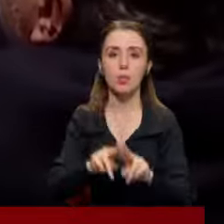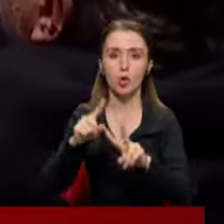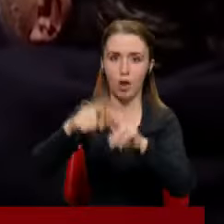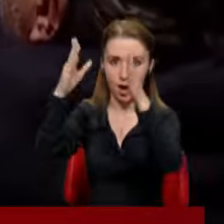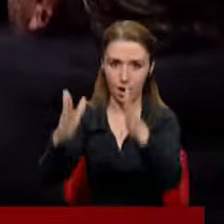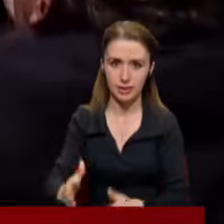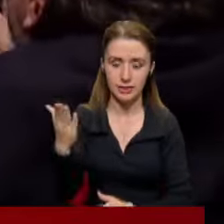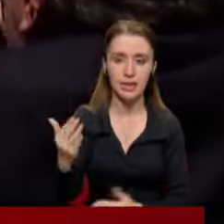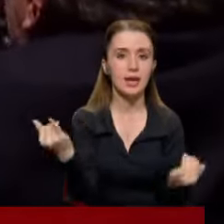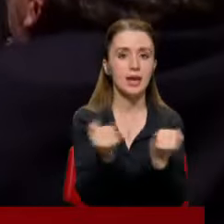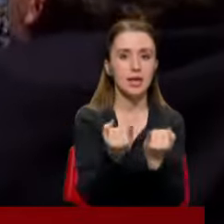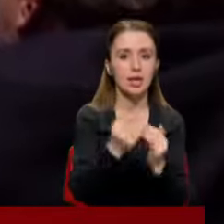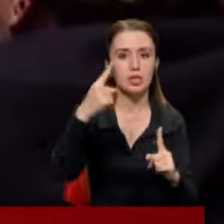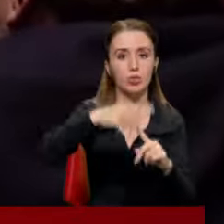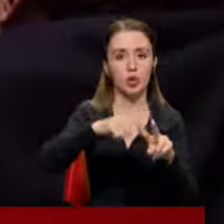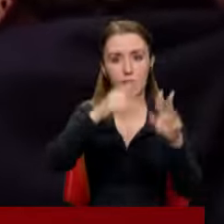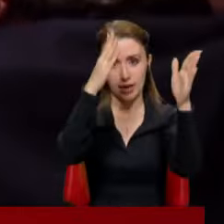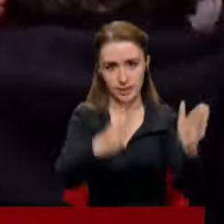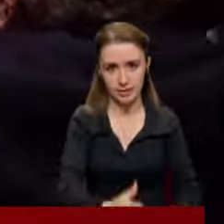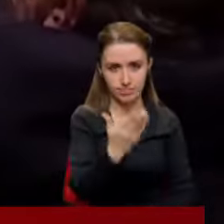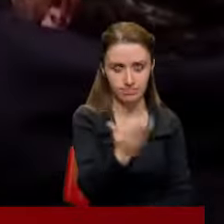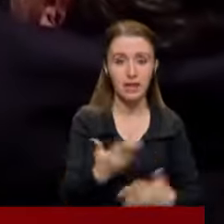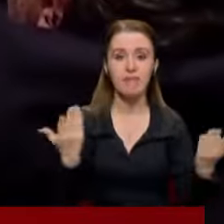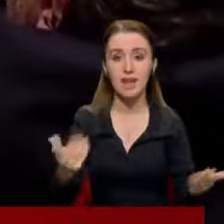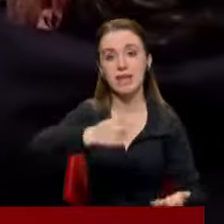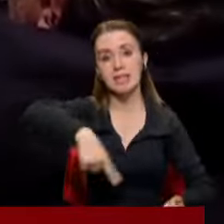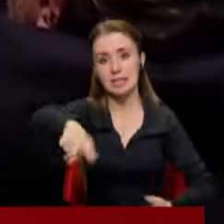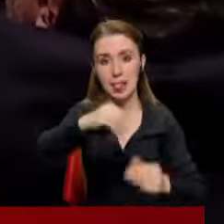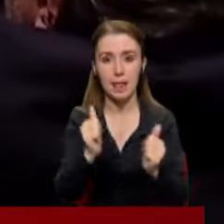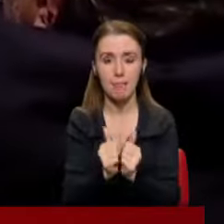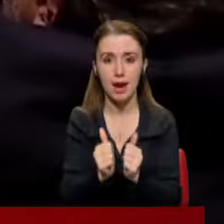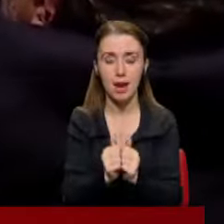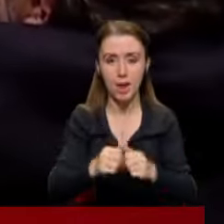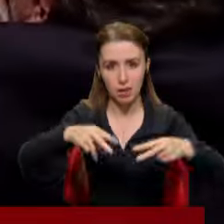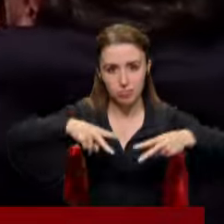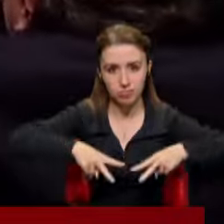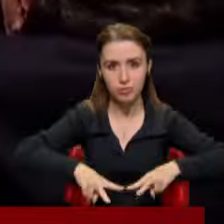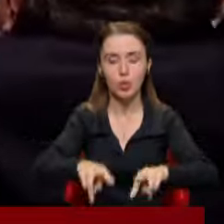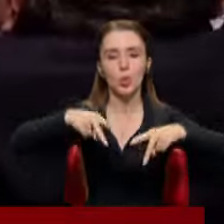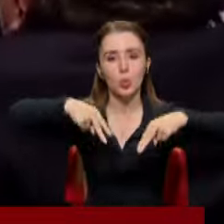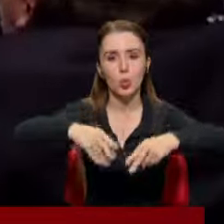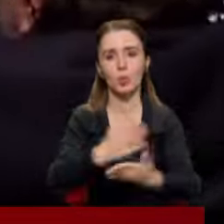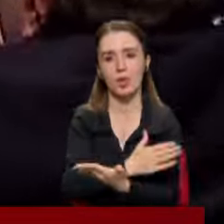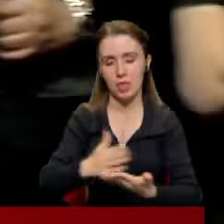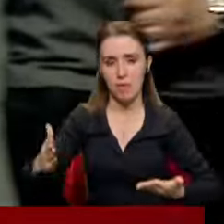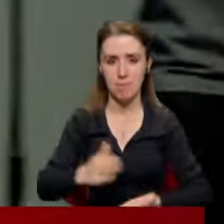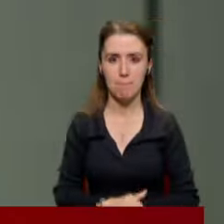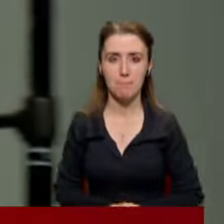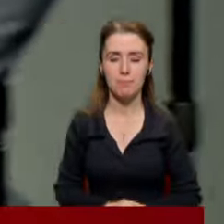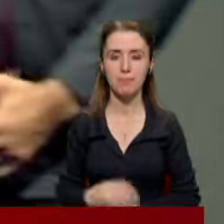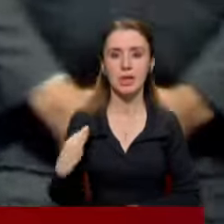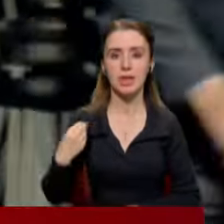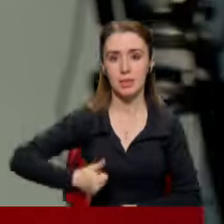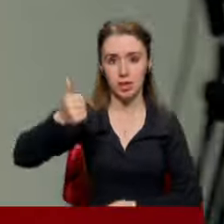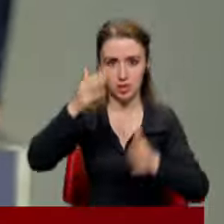Aydın'la, kardeşim Tolga Akalın'la ve sizlerle yolculuğumuza devam edeceğiz. Yeni